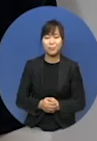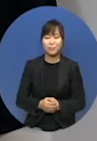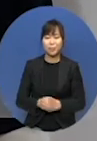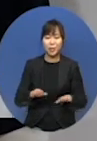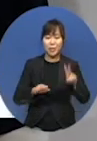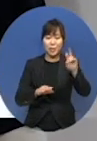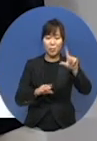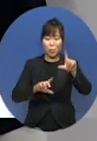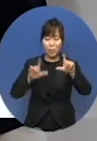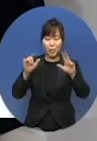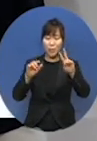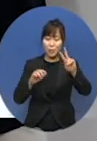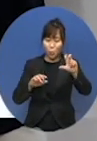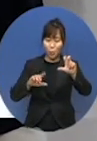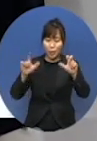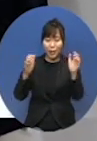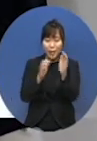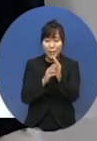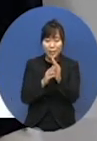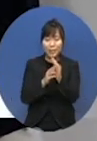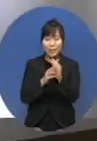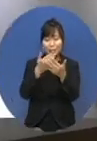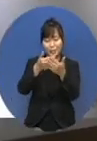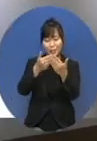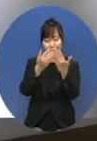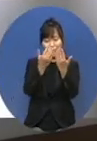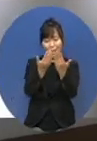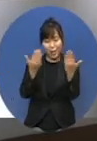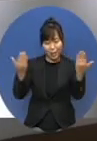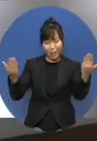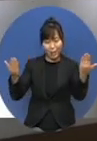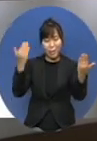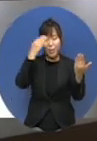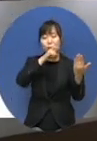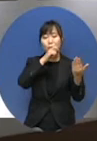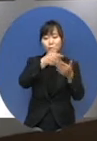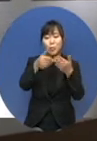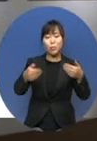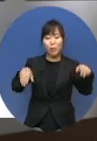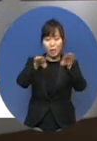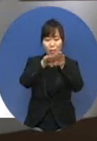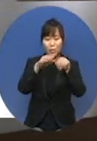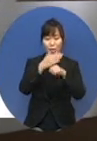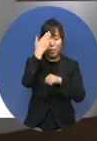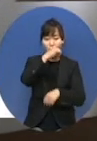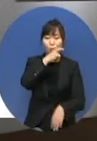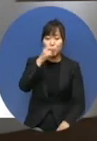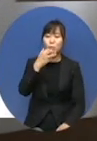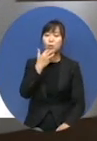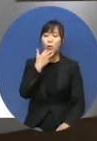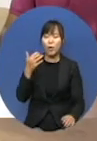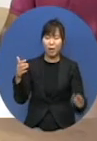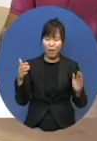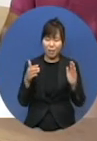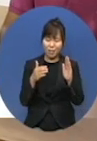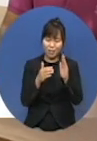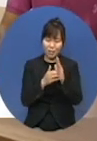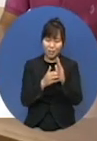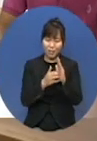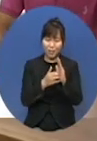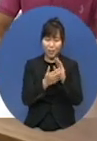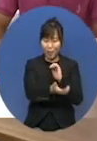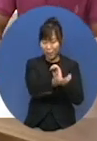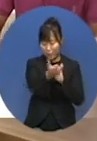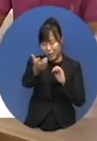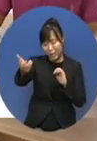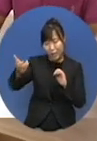오는 25일까지 열리는 이번 전시회를 시작으로 여수 미술관에서는 여수를 비롯해 서울까지 순회전을